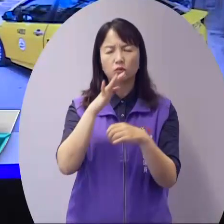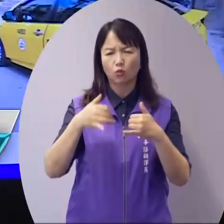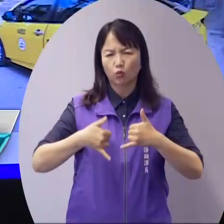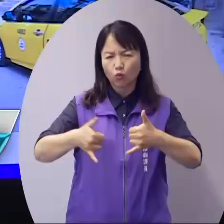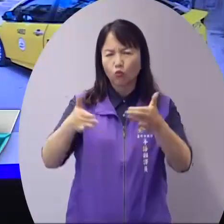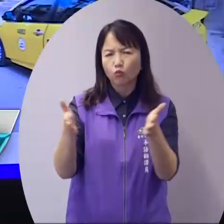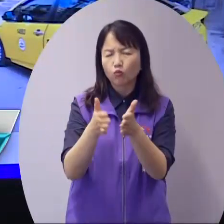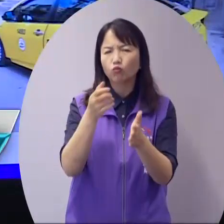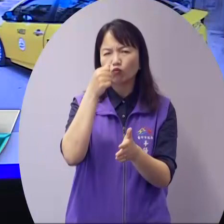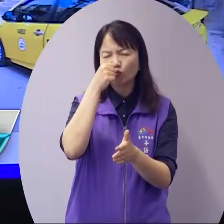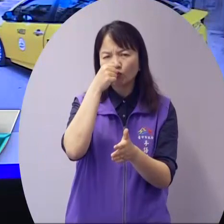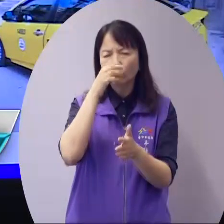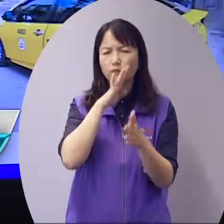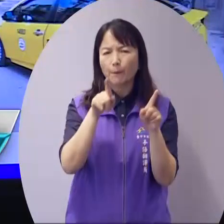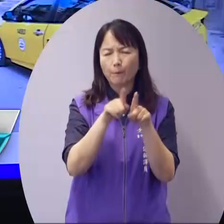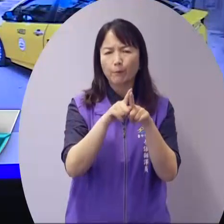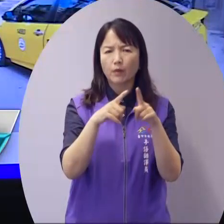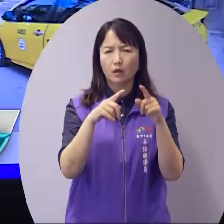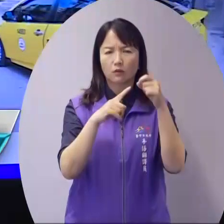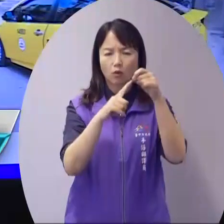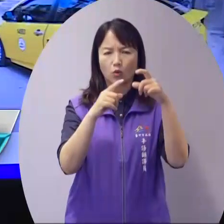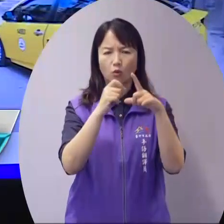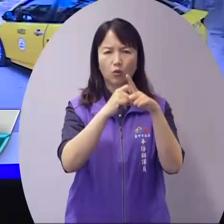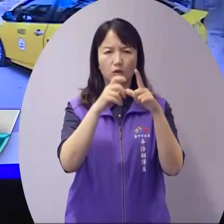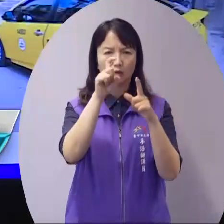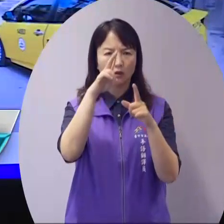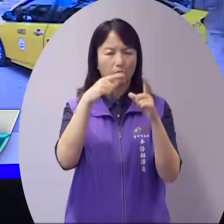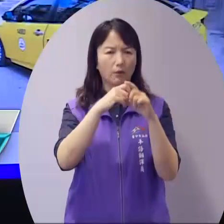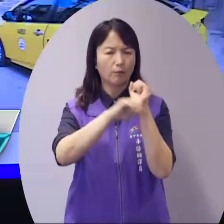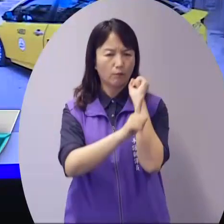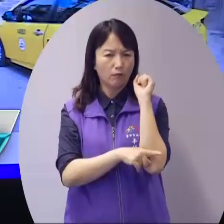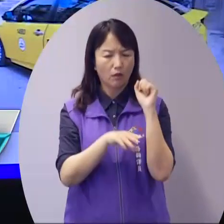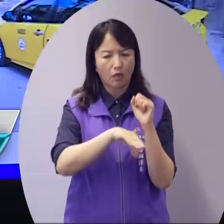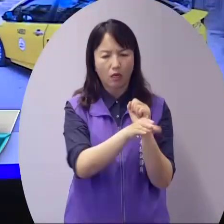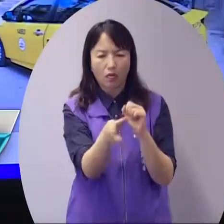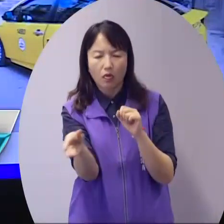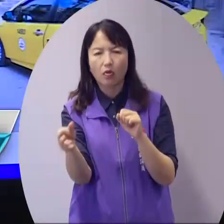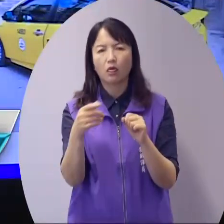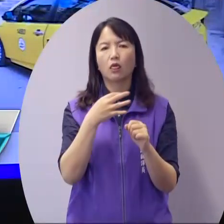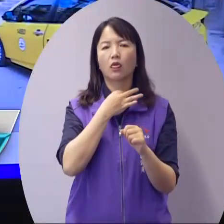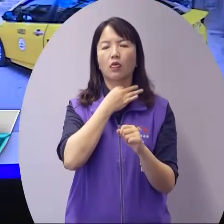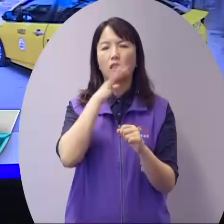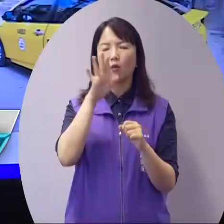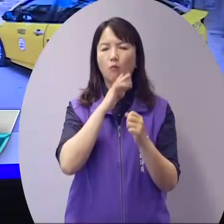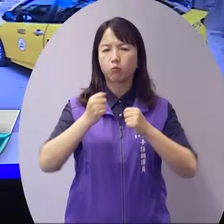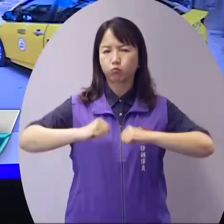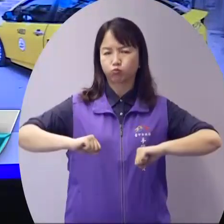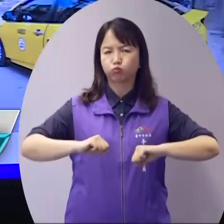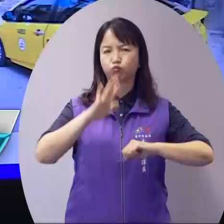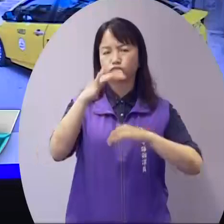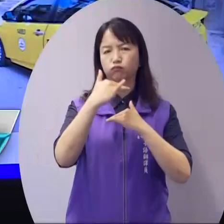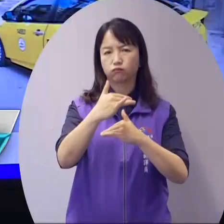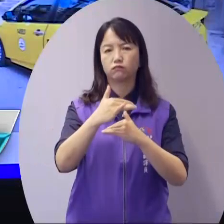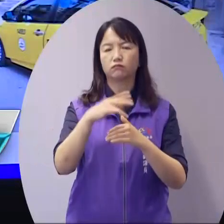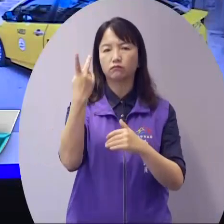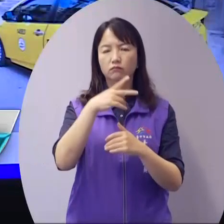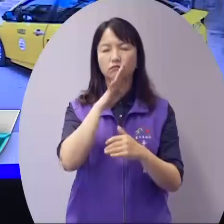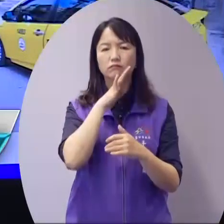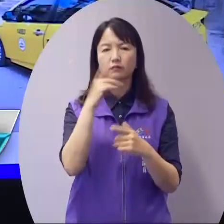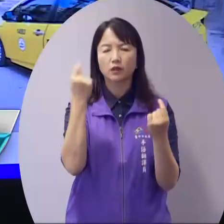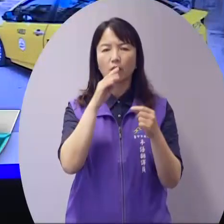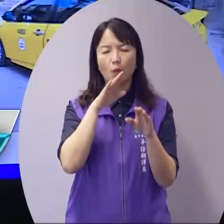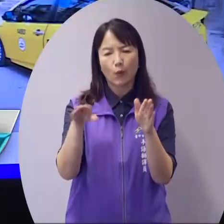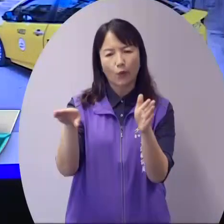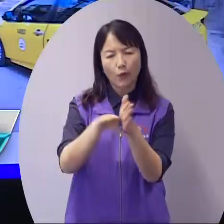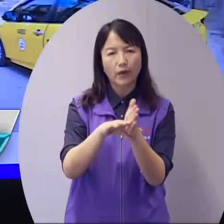受限，一般的公车12米公车基本上转弯半径等等宽度都会受到限制，甚至还有一些停